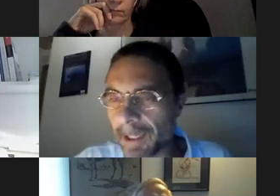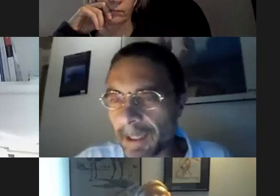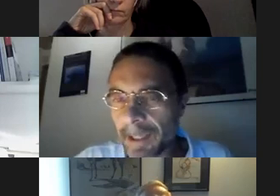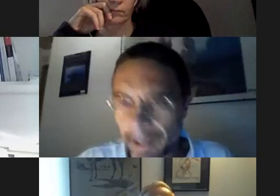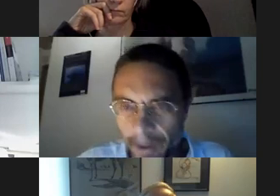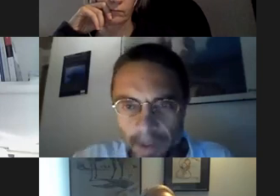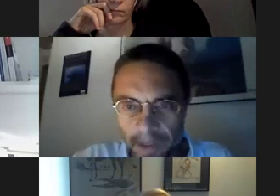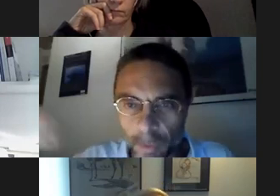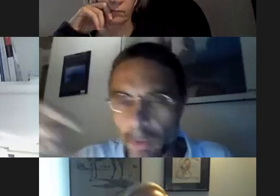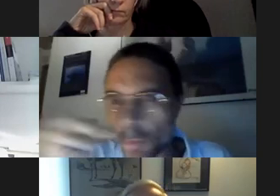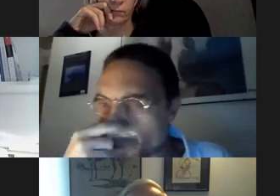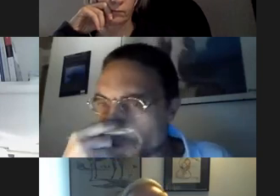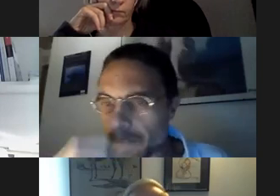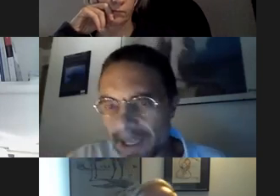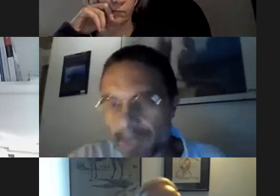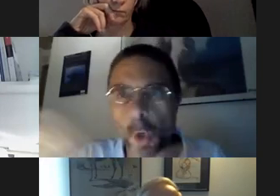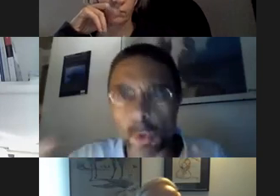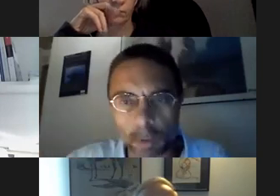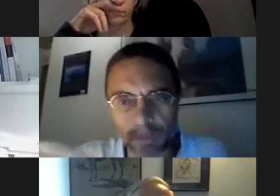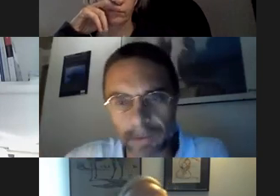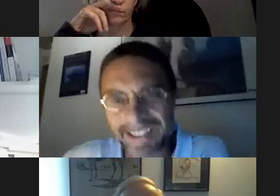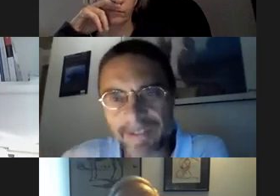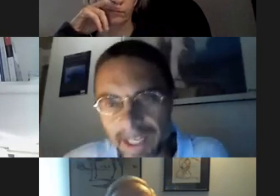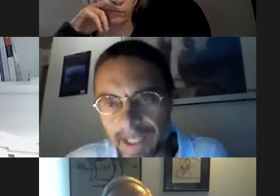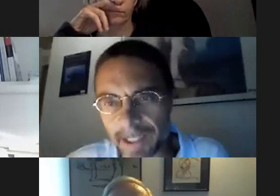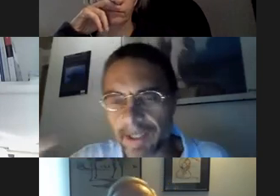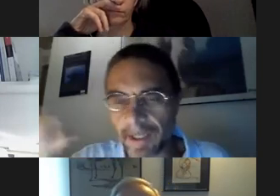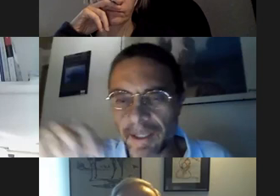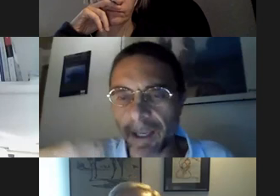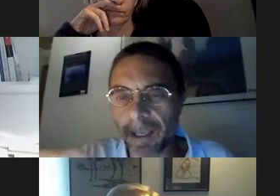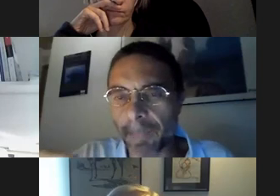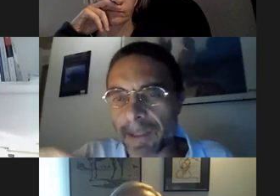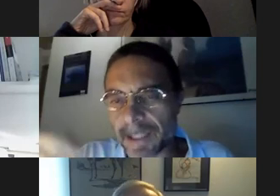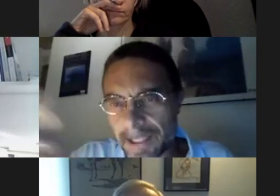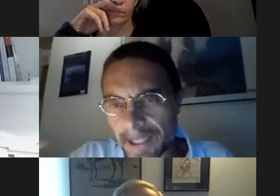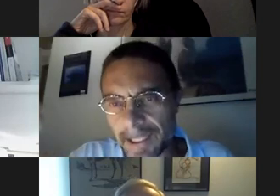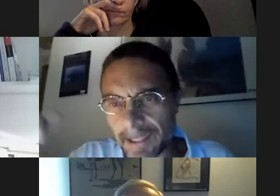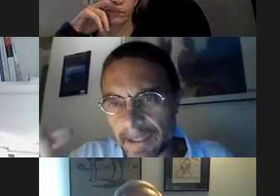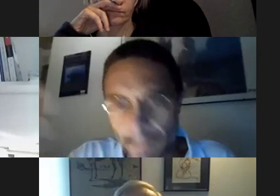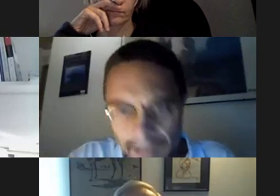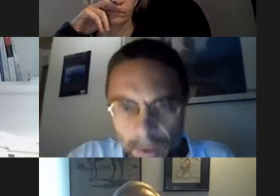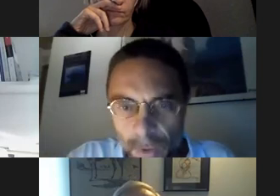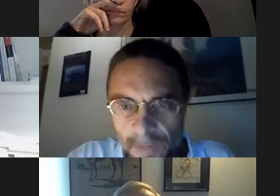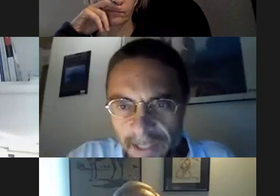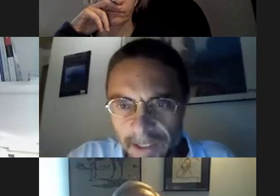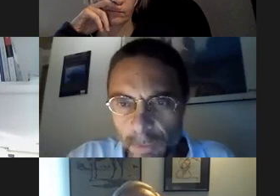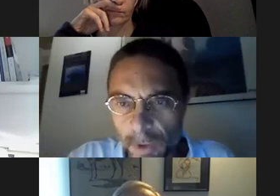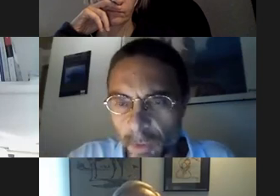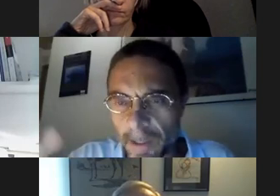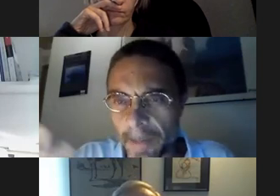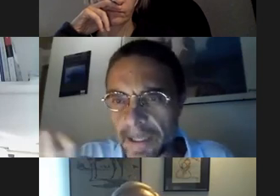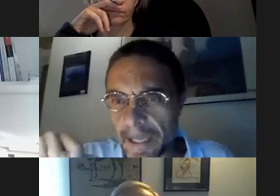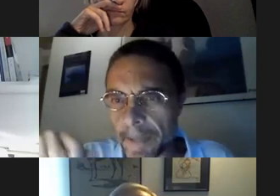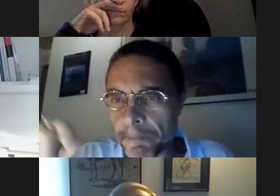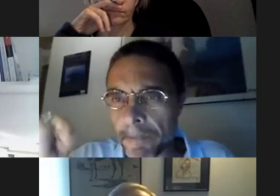Luca che come hai detto da qualcuno prima di me è esploso in divenire è abbastanza anzi parecchio significativo